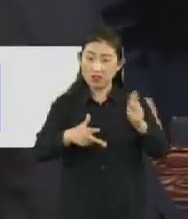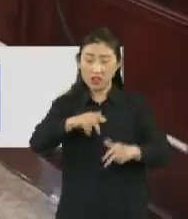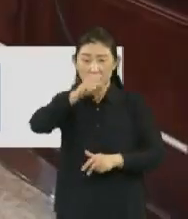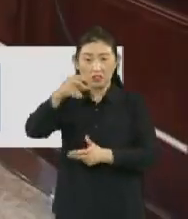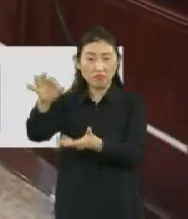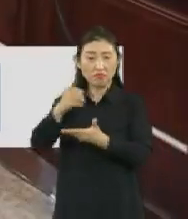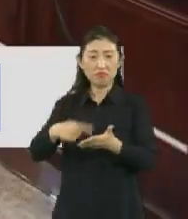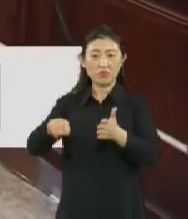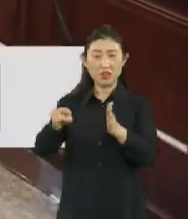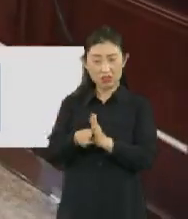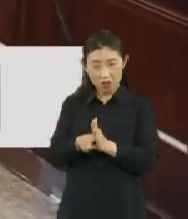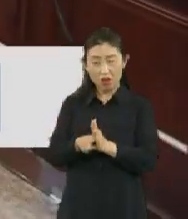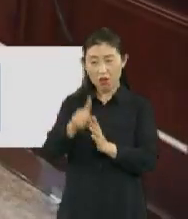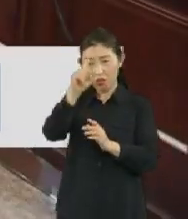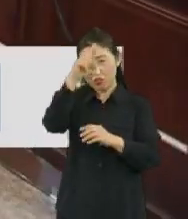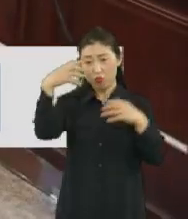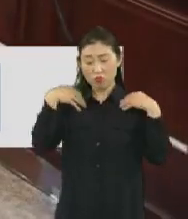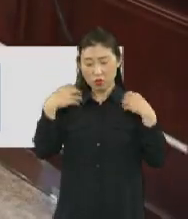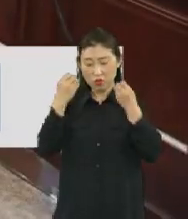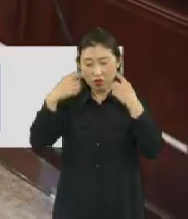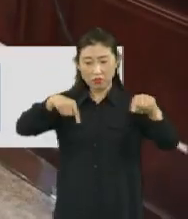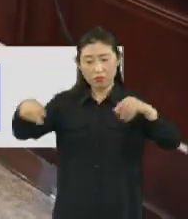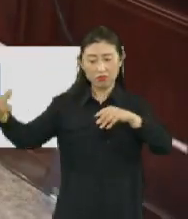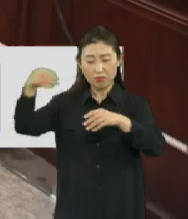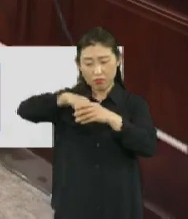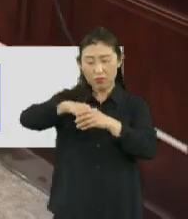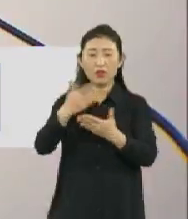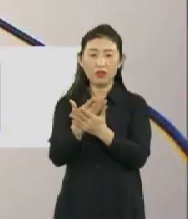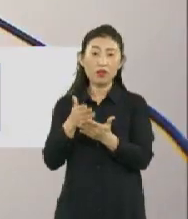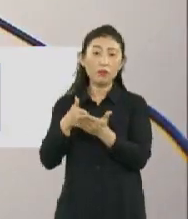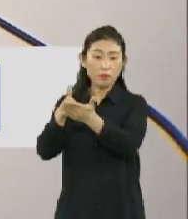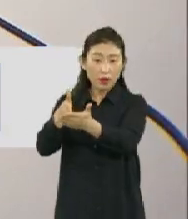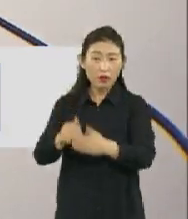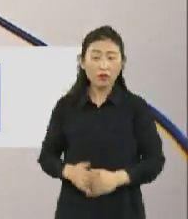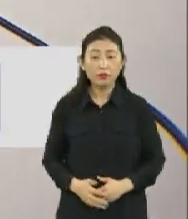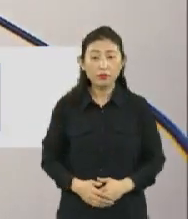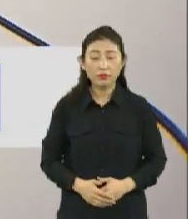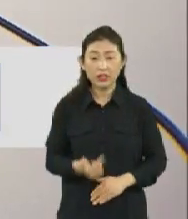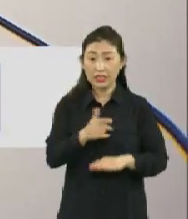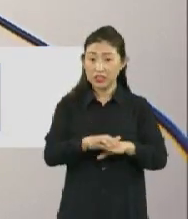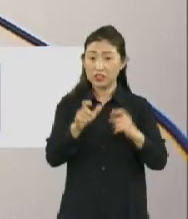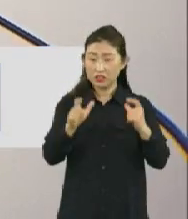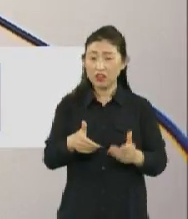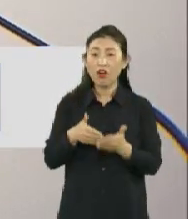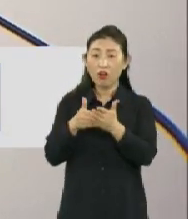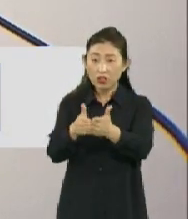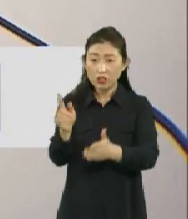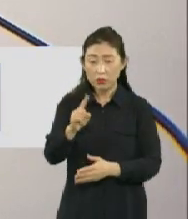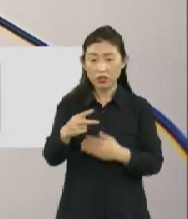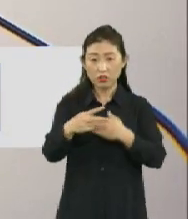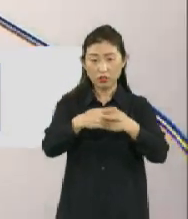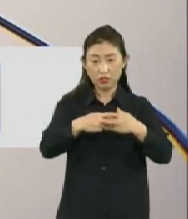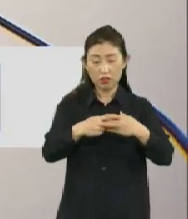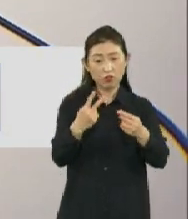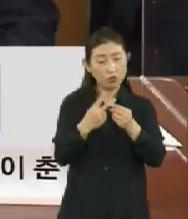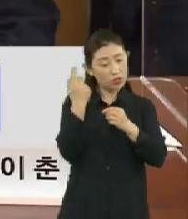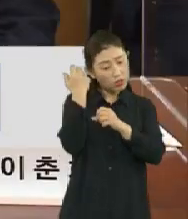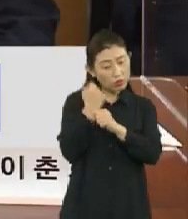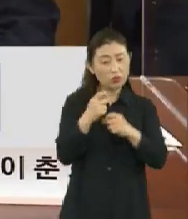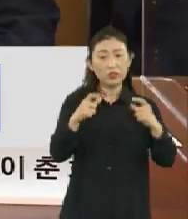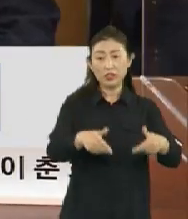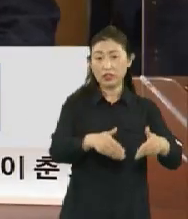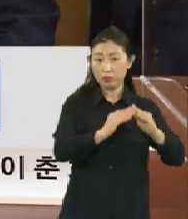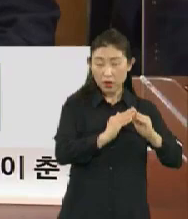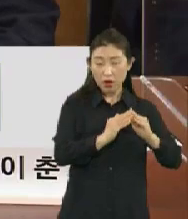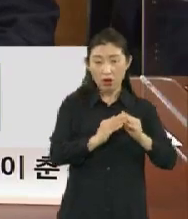지역 현안을 새 정부의 국정과제에 포함시켜줄 것을 촉구했습니다. 허태정 대전시장은 제2대덕연구단지